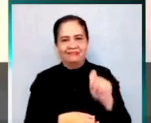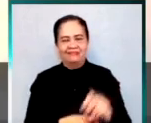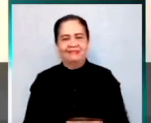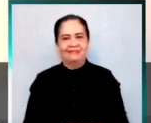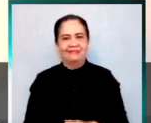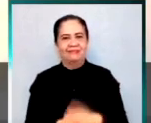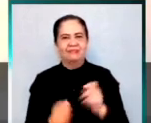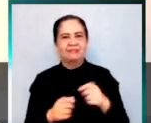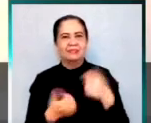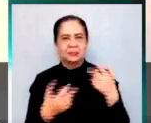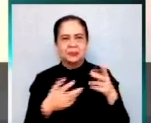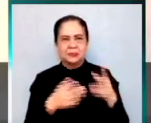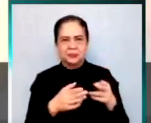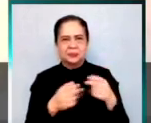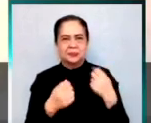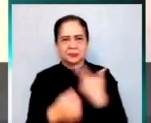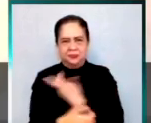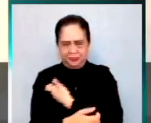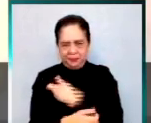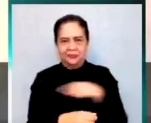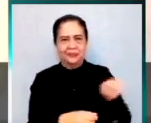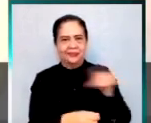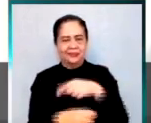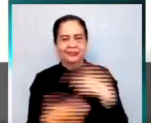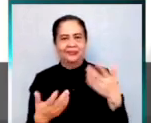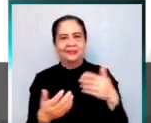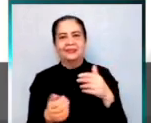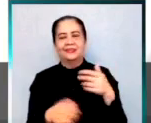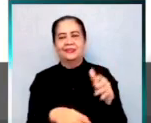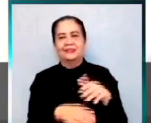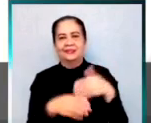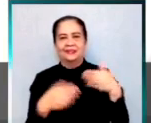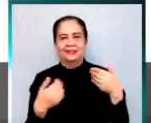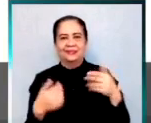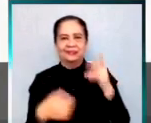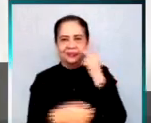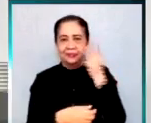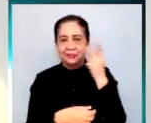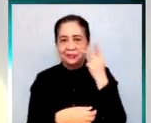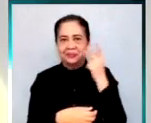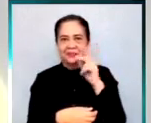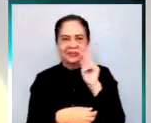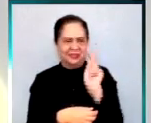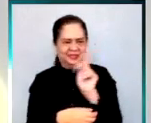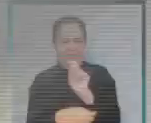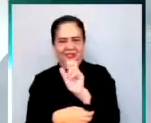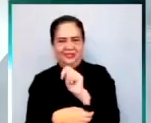at pinapabakunahan din nila ang mga naturang kitten.